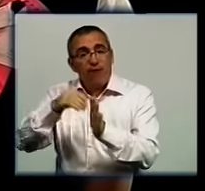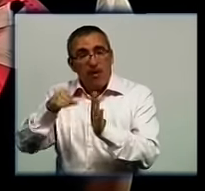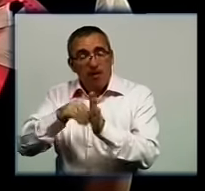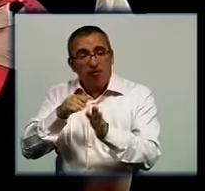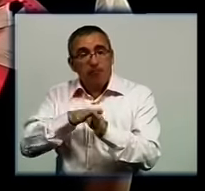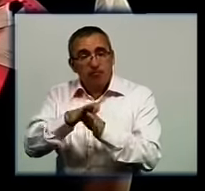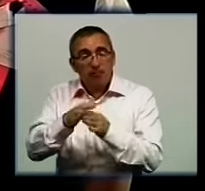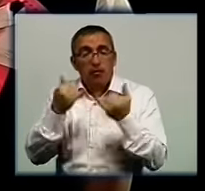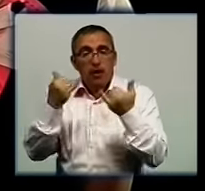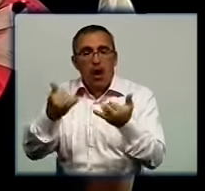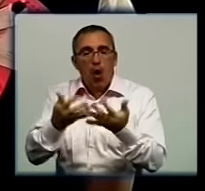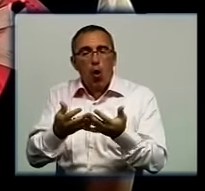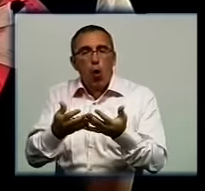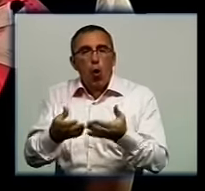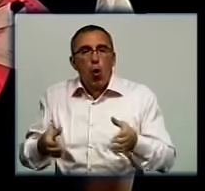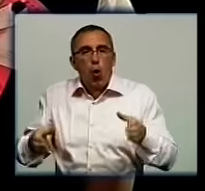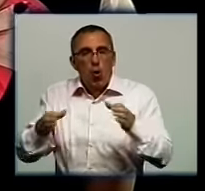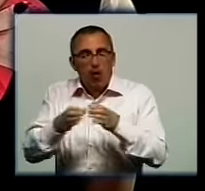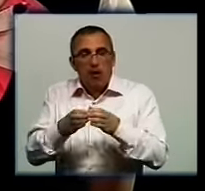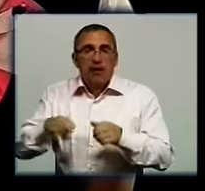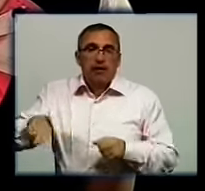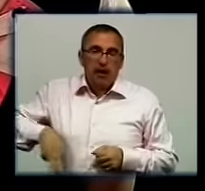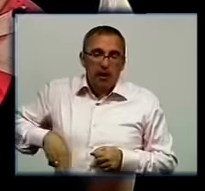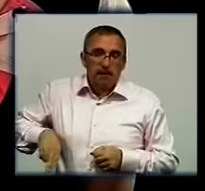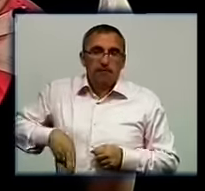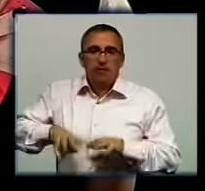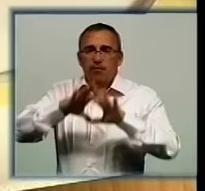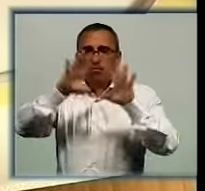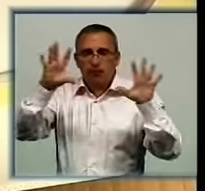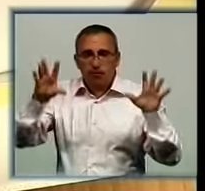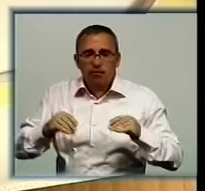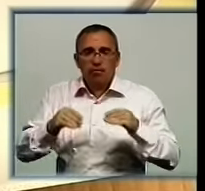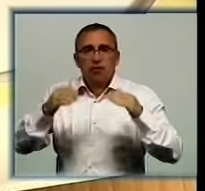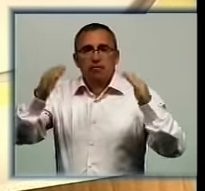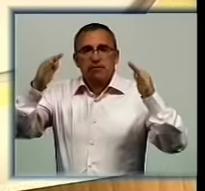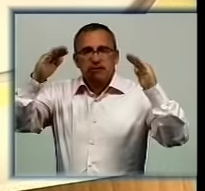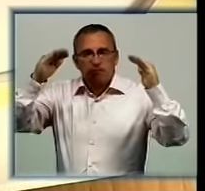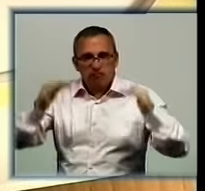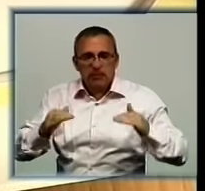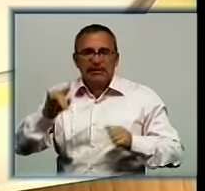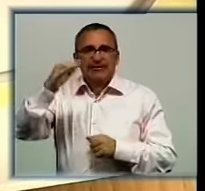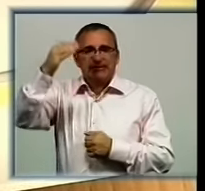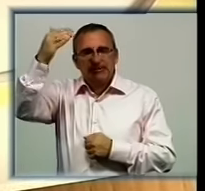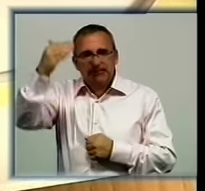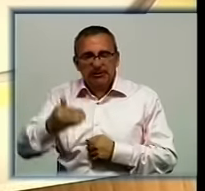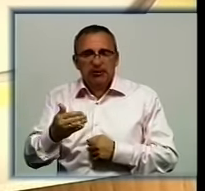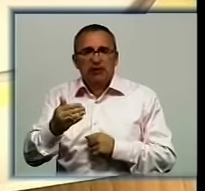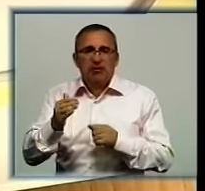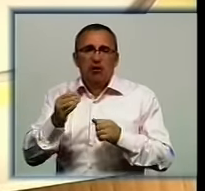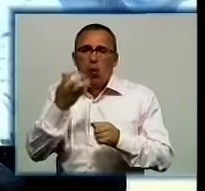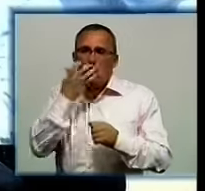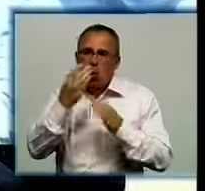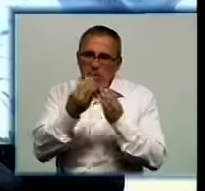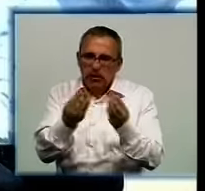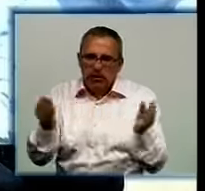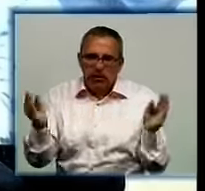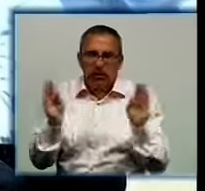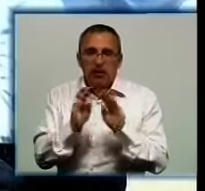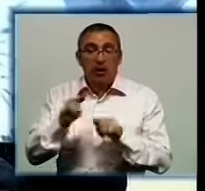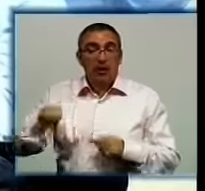для виборчої комісії, зробили кабінет директора і фоє. Повністю опущені стелі, стіни обшиті, утеплені. За